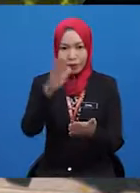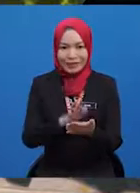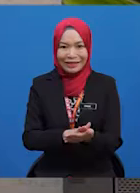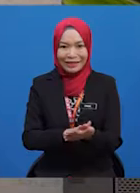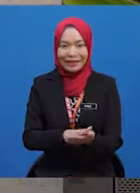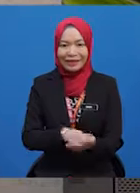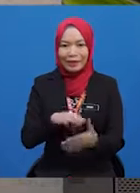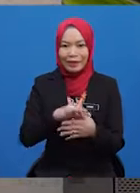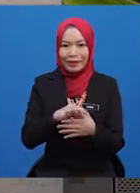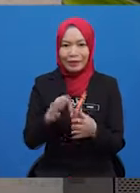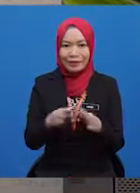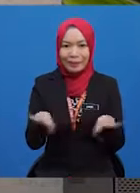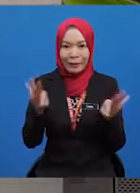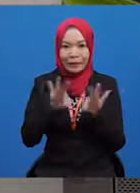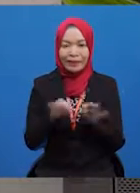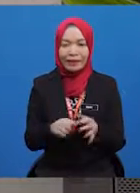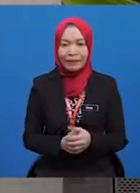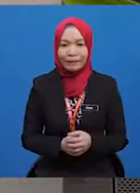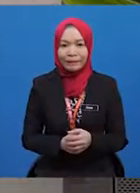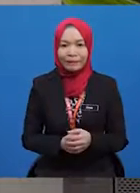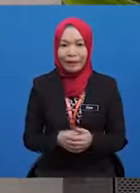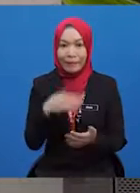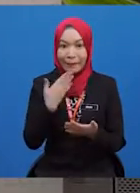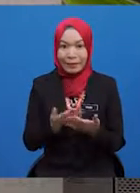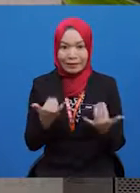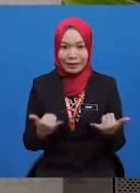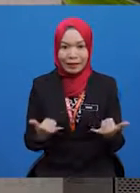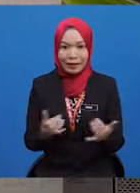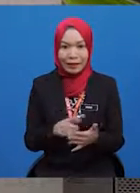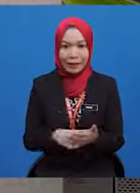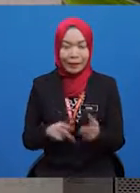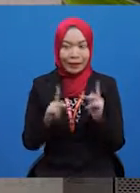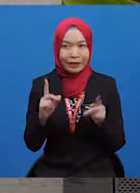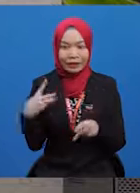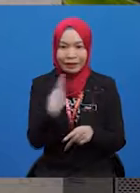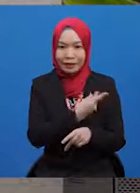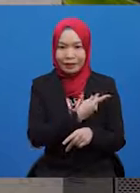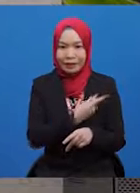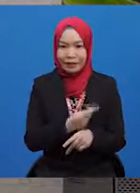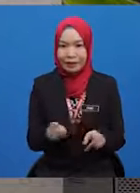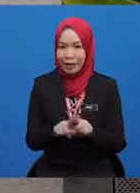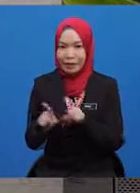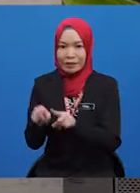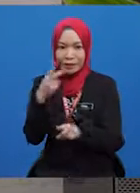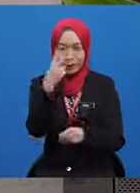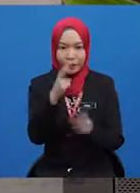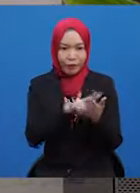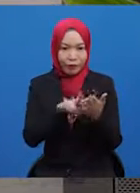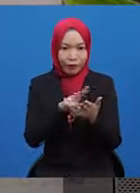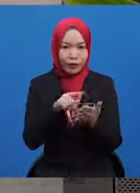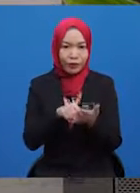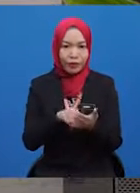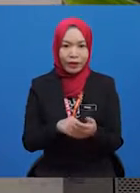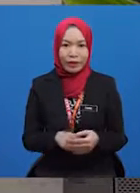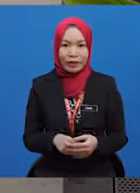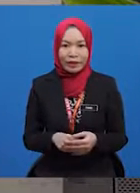penting. Baiklah murid-murid, sekarang apa kata kita sama-sama menyaksikan video yang telah cikgu